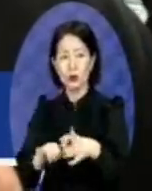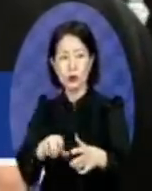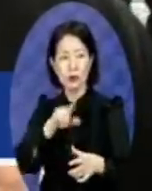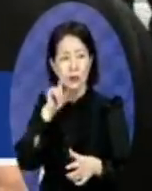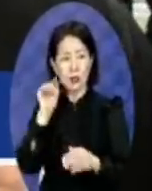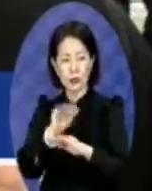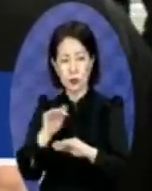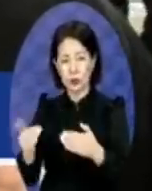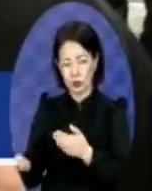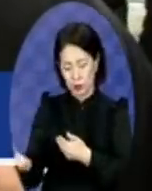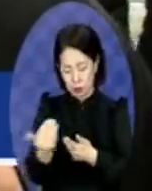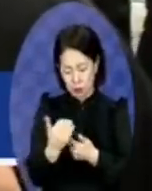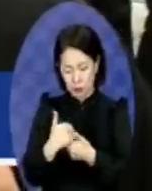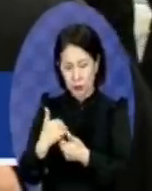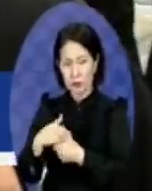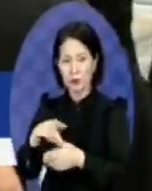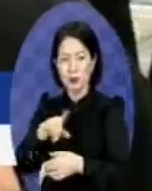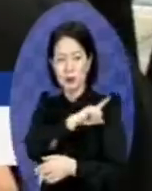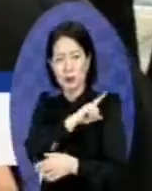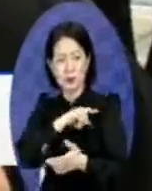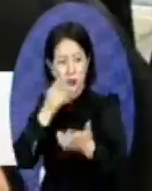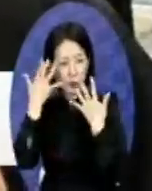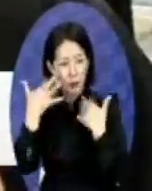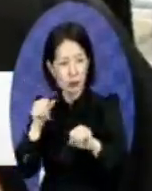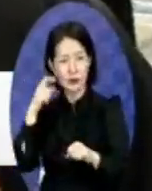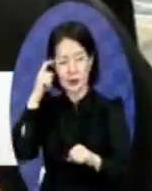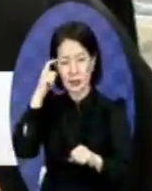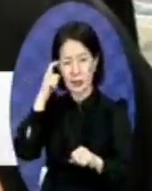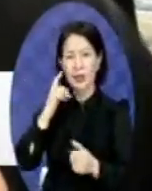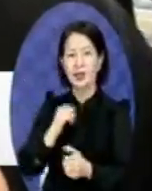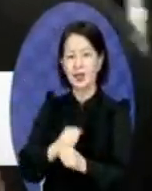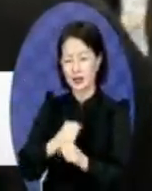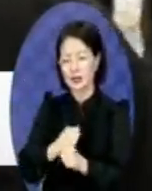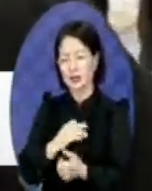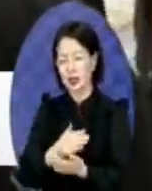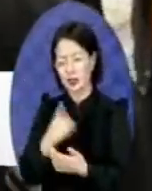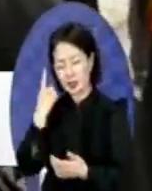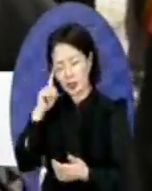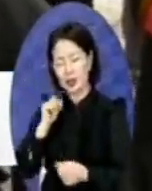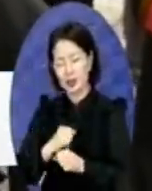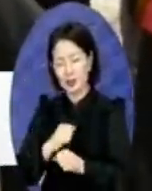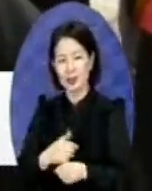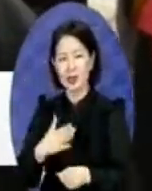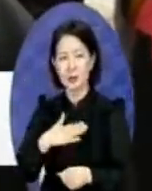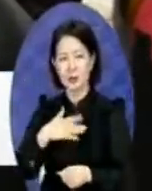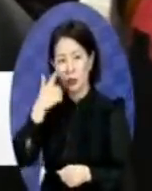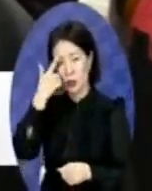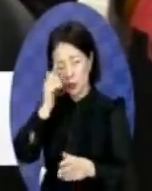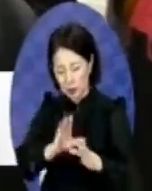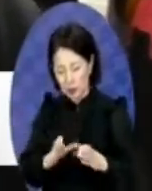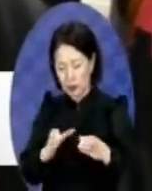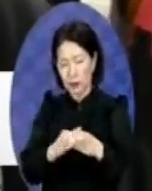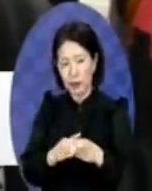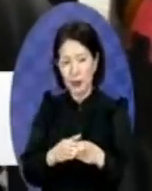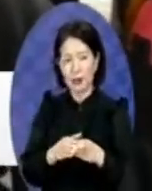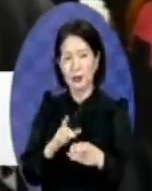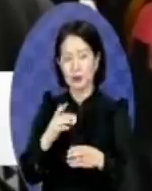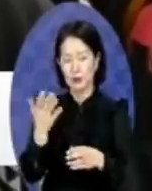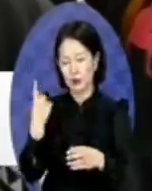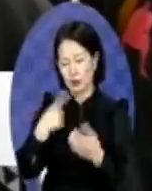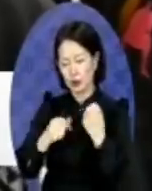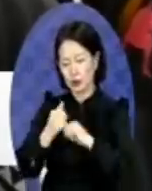хөөгтүүдийг хамруулсан тийм тэмцээр бас зохион болох санаатай ажиллаа гэж бодож байна. Манай Монголын баг тамирчид маань нодлон 10